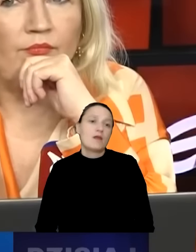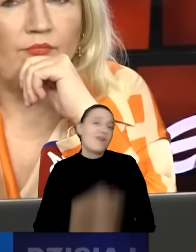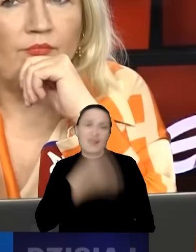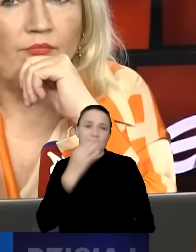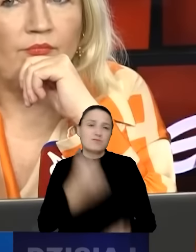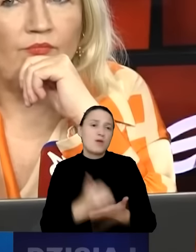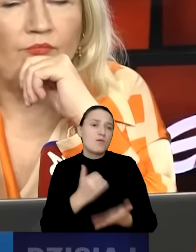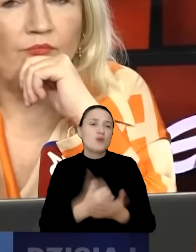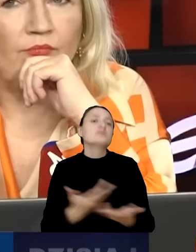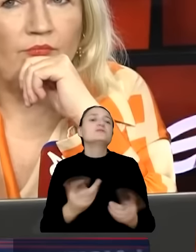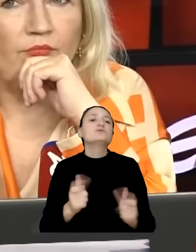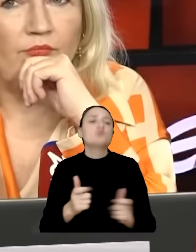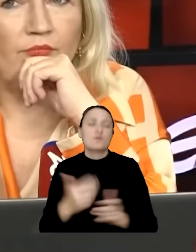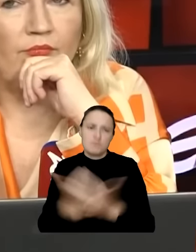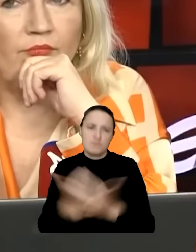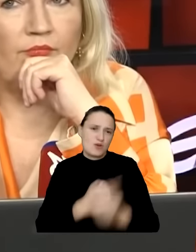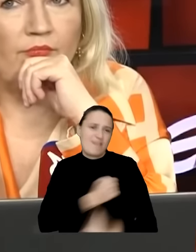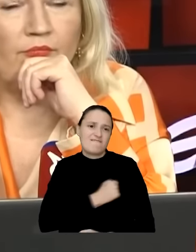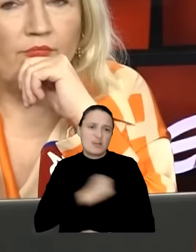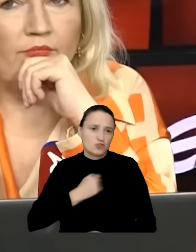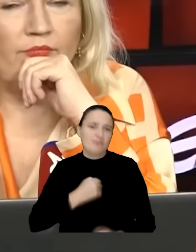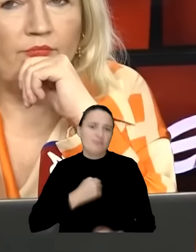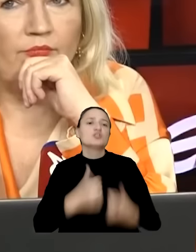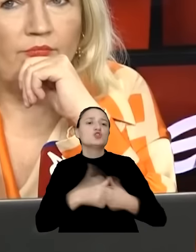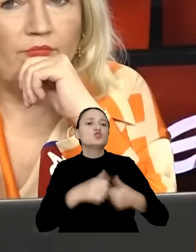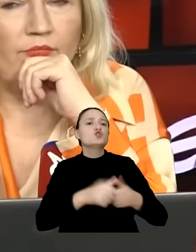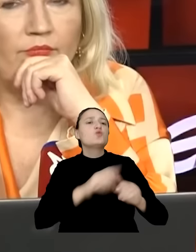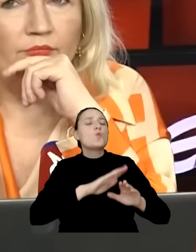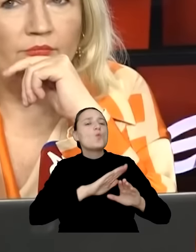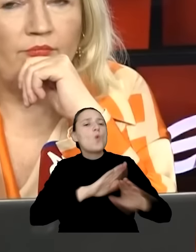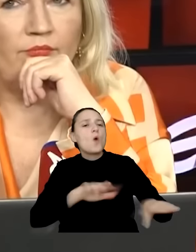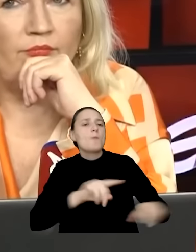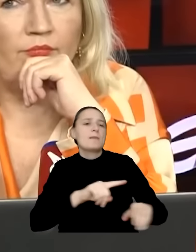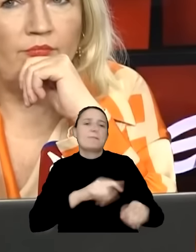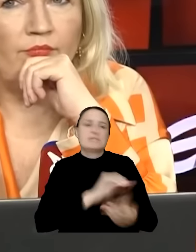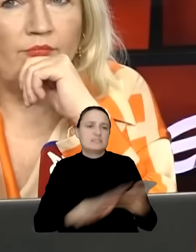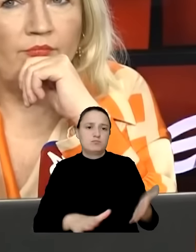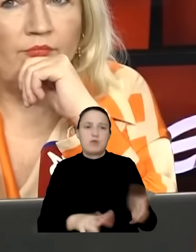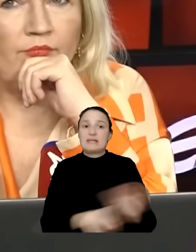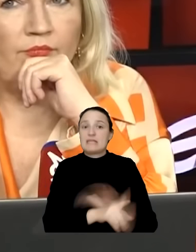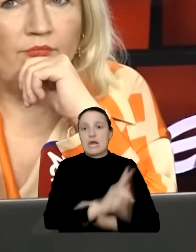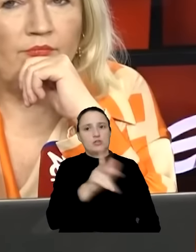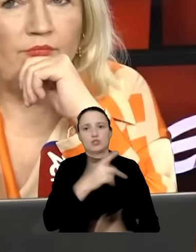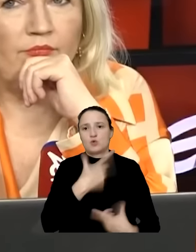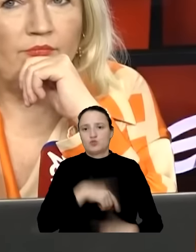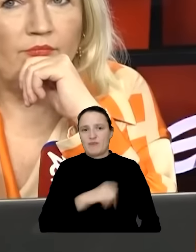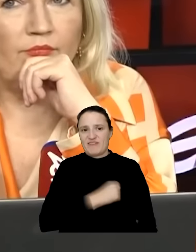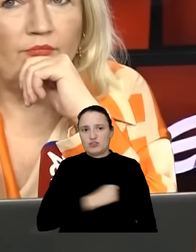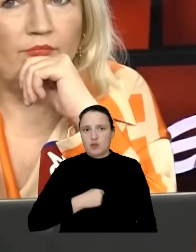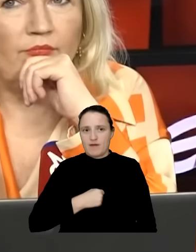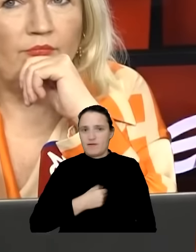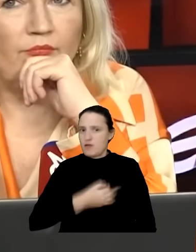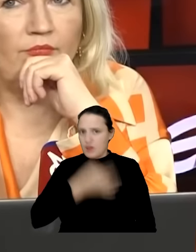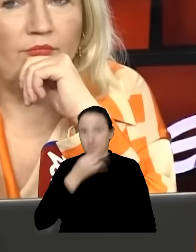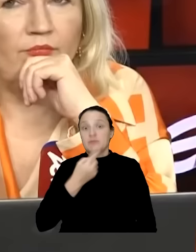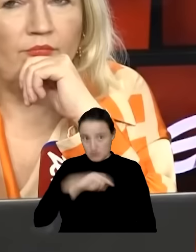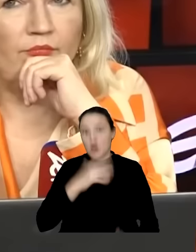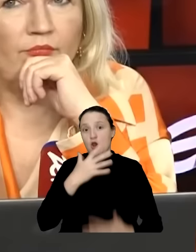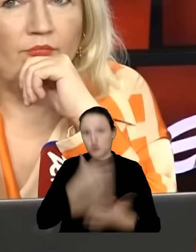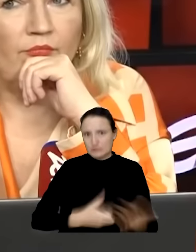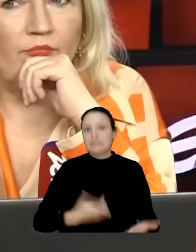pomocny jest program warszawski, czyli bezpłatny żłobek dla każdego malucha w Warszawie. I my z takiego programu